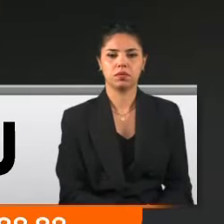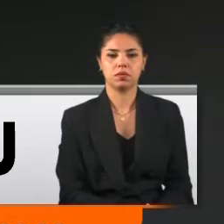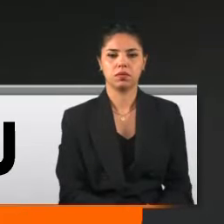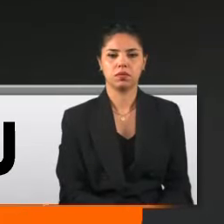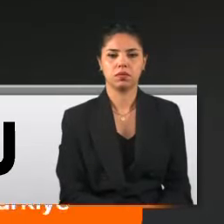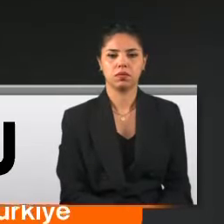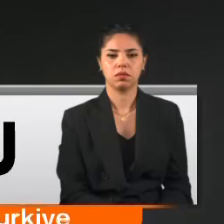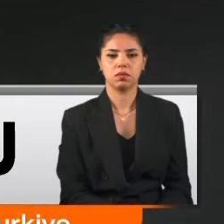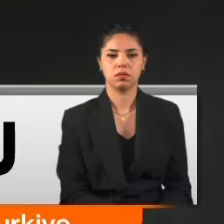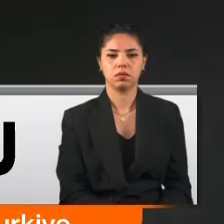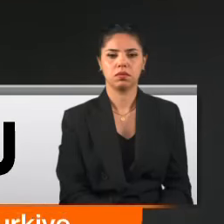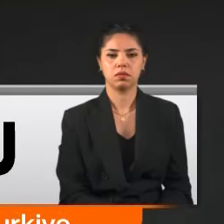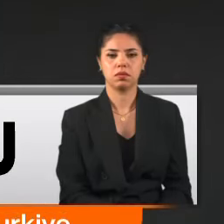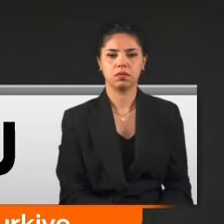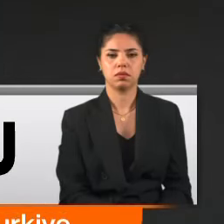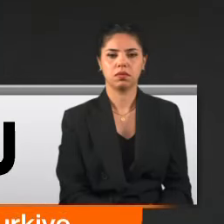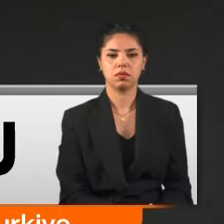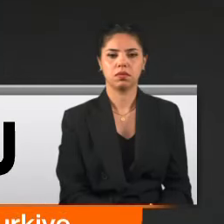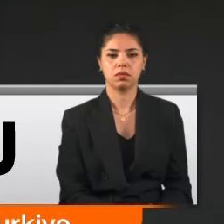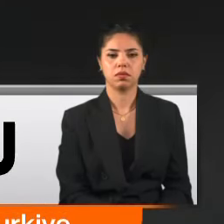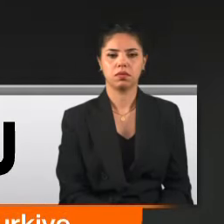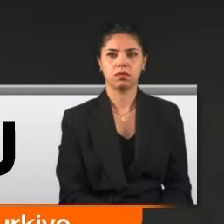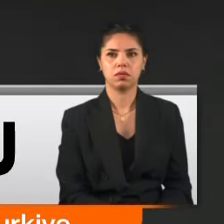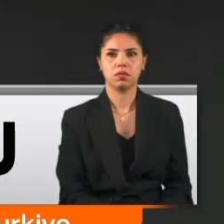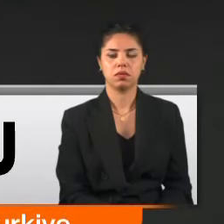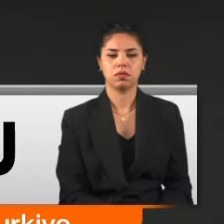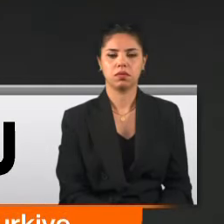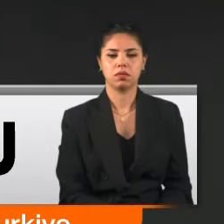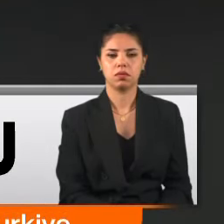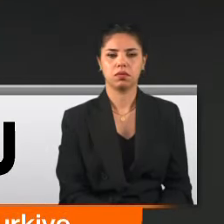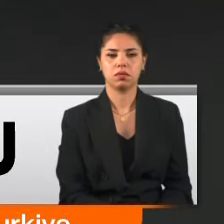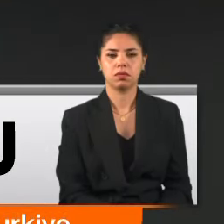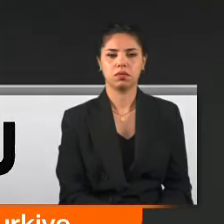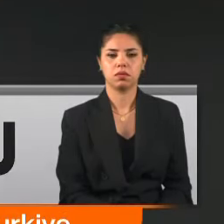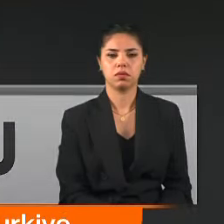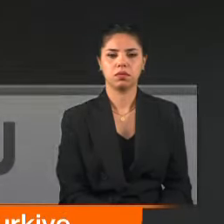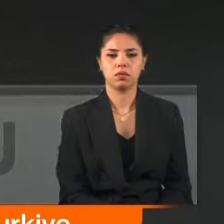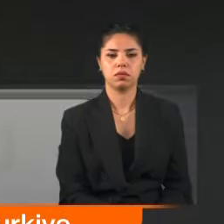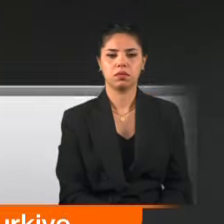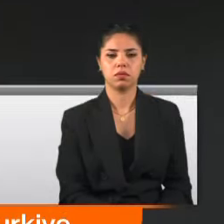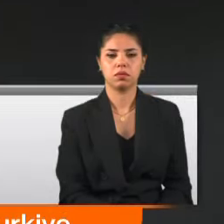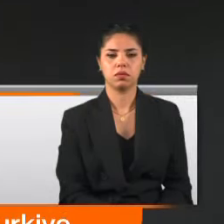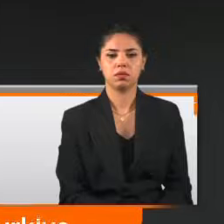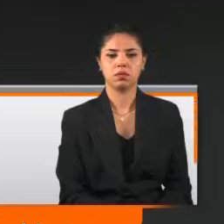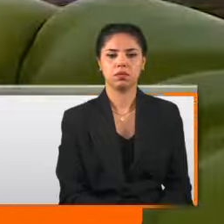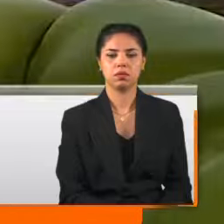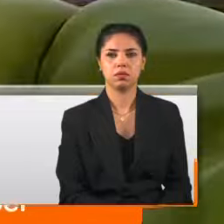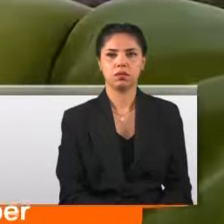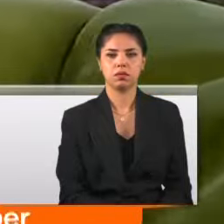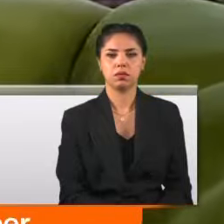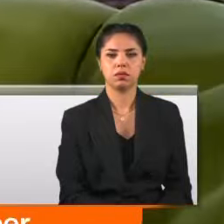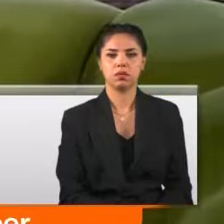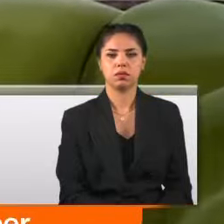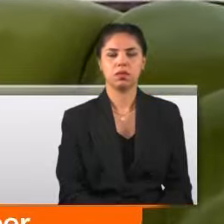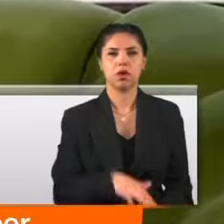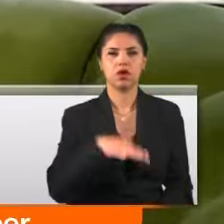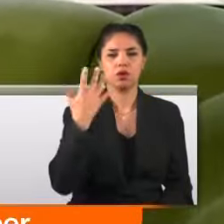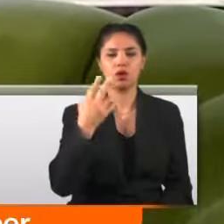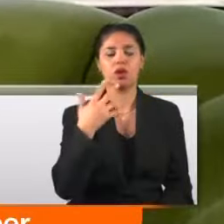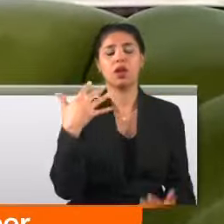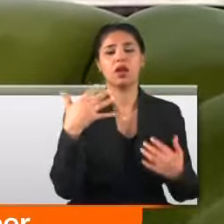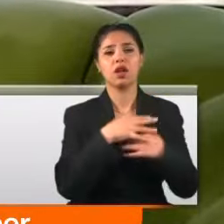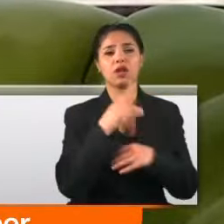laf edeni karışlarım alnını ben. Siz benim gibi anne olun, ondan sonra oturup konuşun, tamam mı? Sonra gece kızıyla